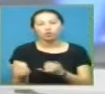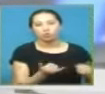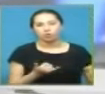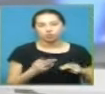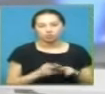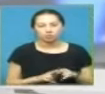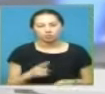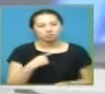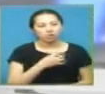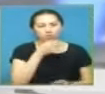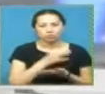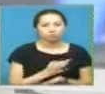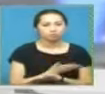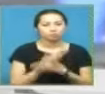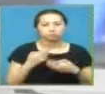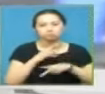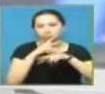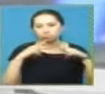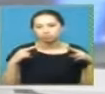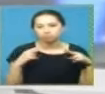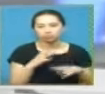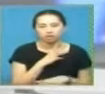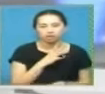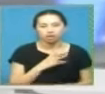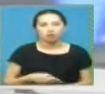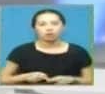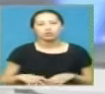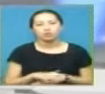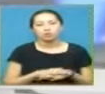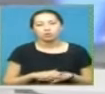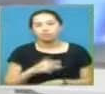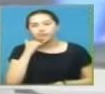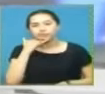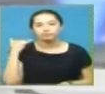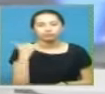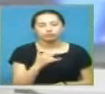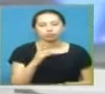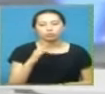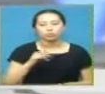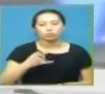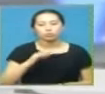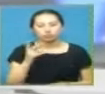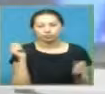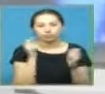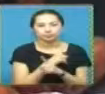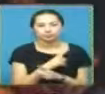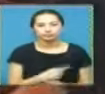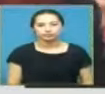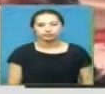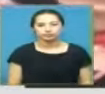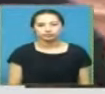біздің құзырымызда емес деп қысқа қайырды. Шағын қала халқының жедел желі арқылы жеткізген шағымына Нұргүл Тапаева үңіліп көрді.